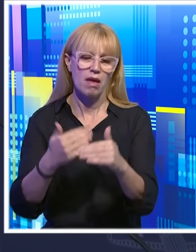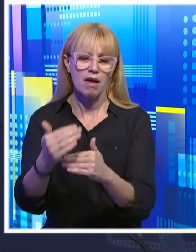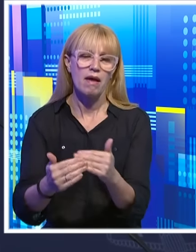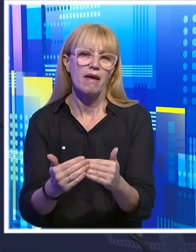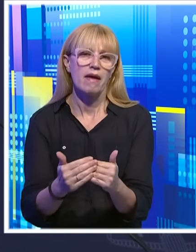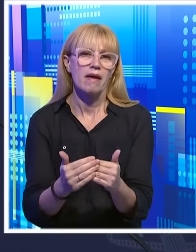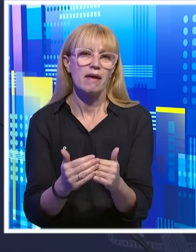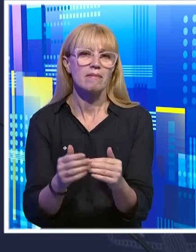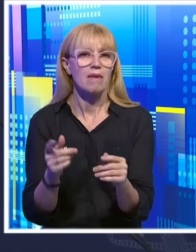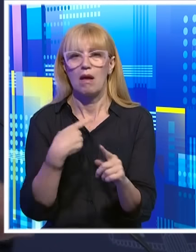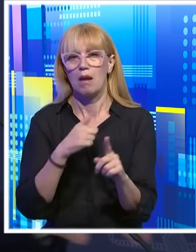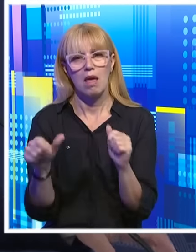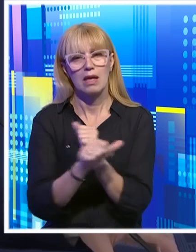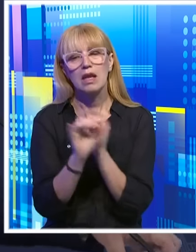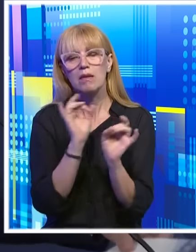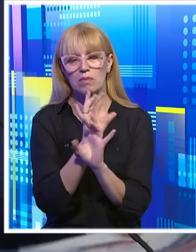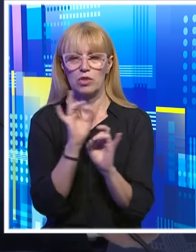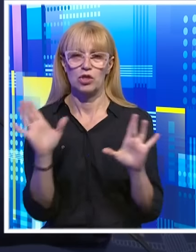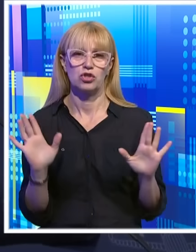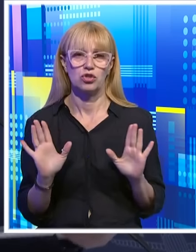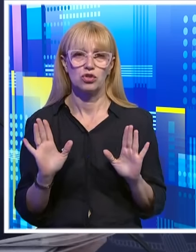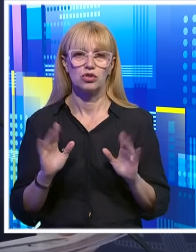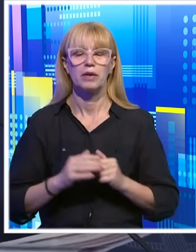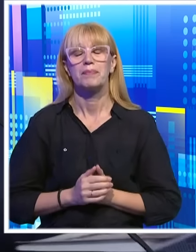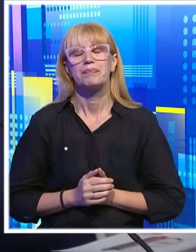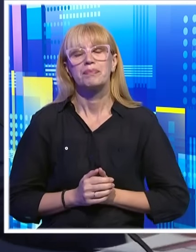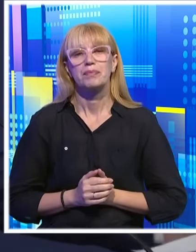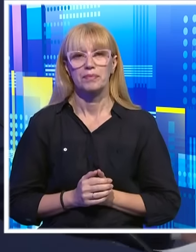od naših ljudi da sakrijem. A pre nego što